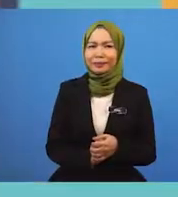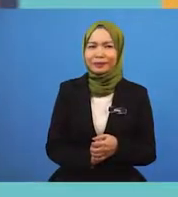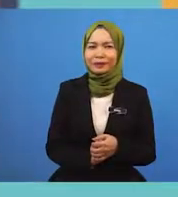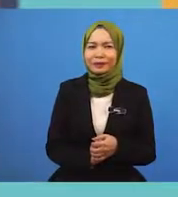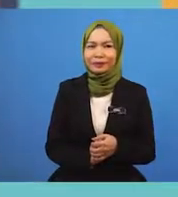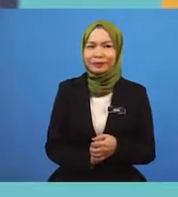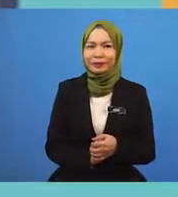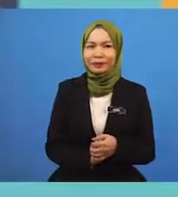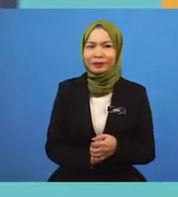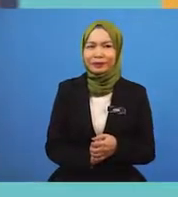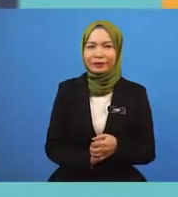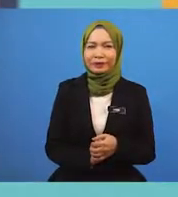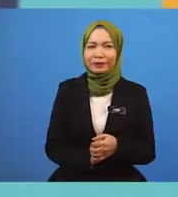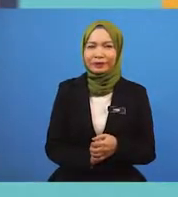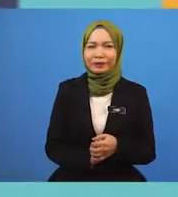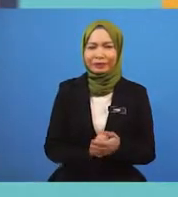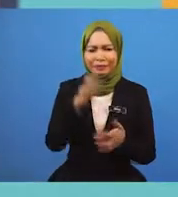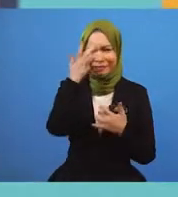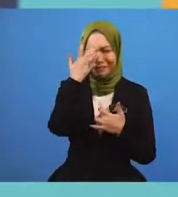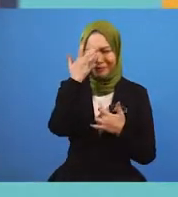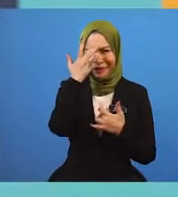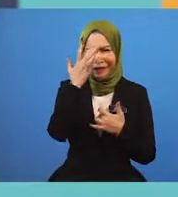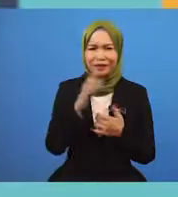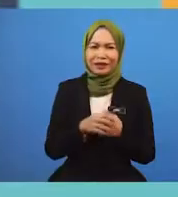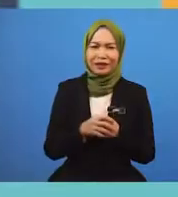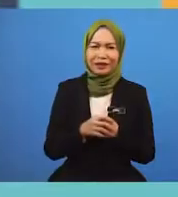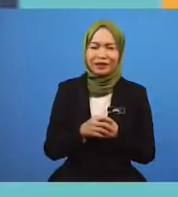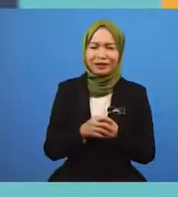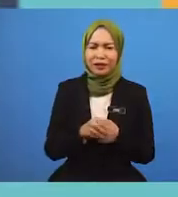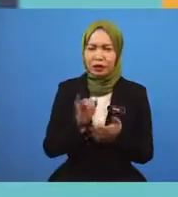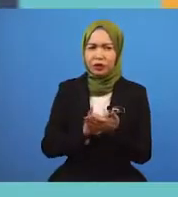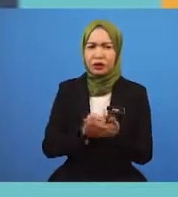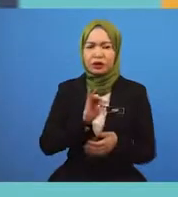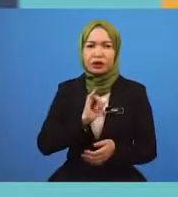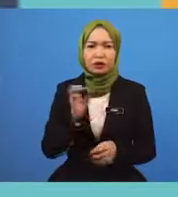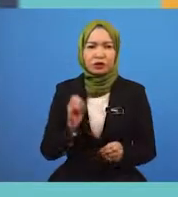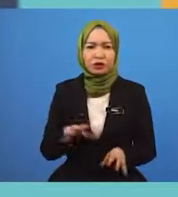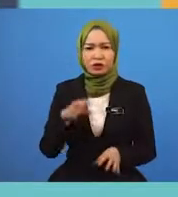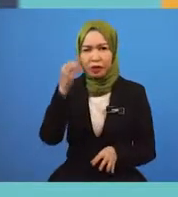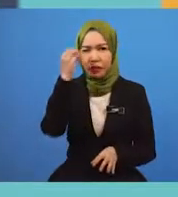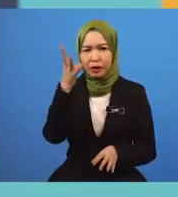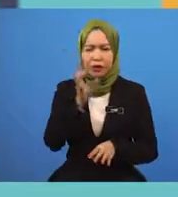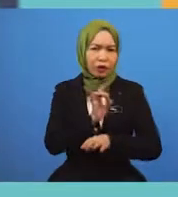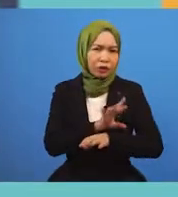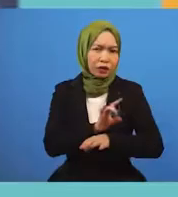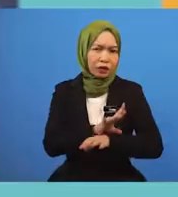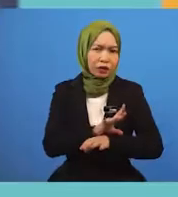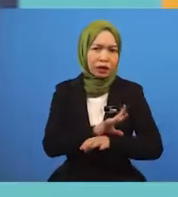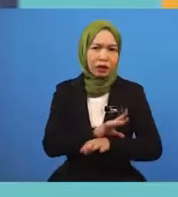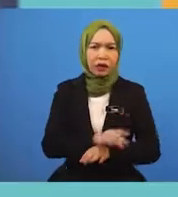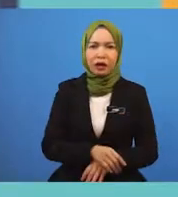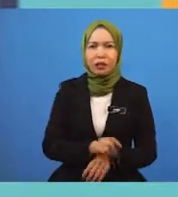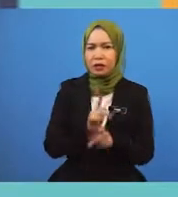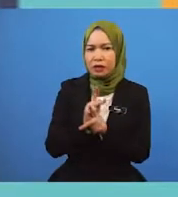Aduh, sakitnya. Itulah Tung, kan dah cakap jangan duduk di bawah pokok itu. Degil sangat